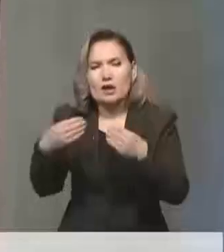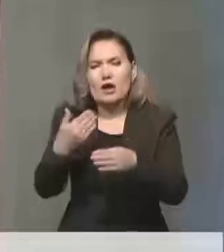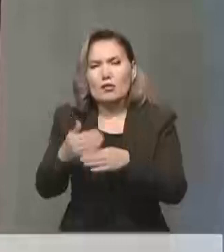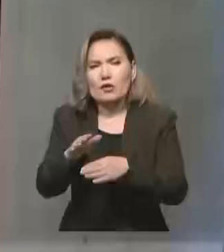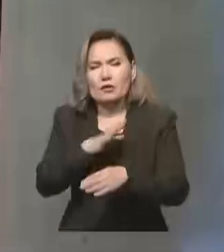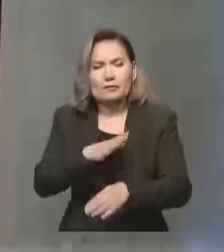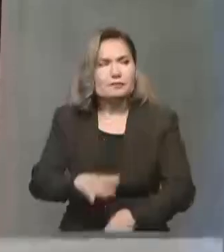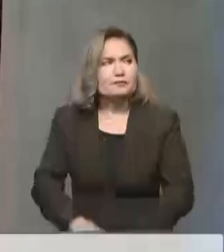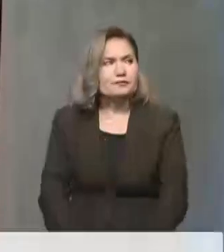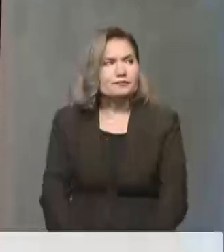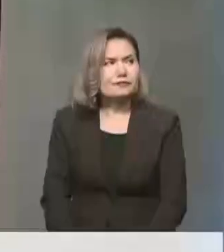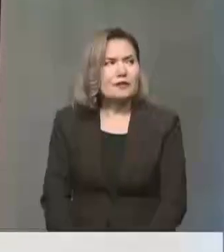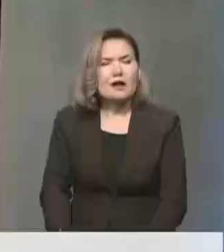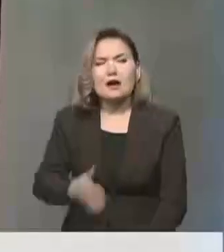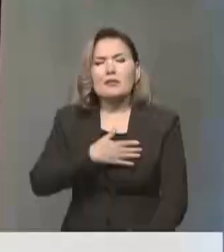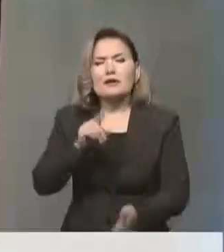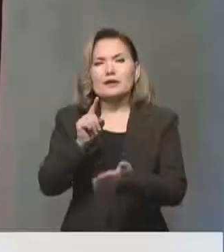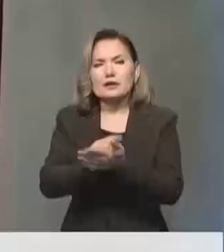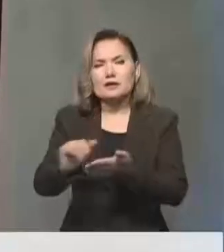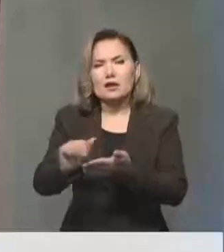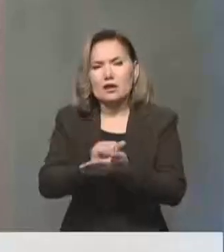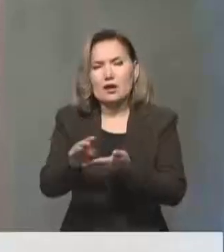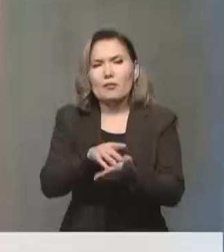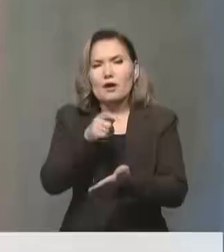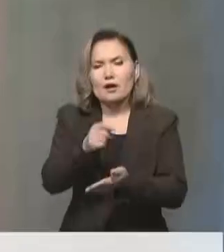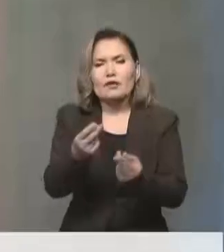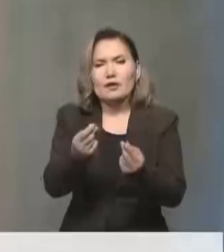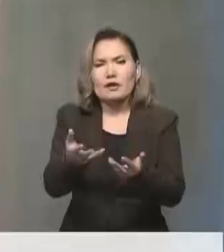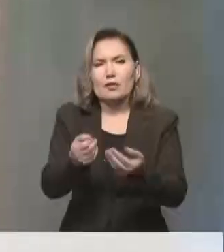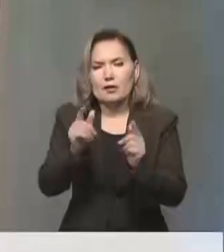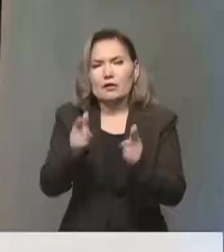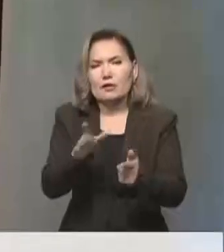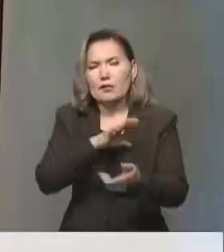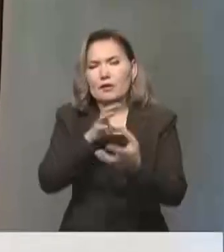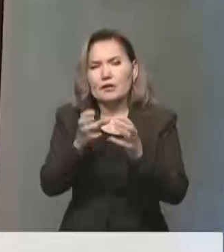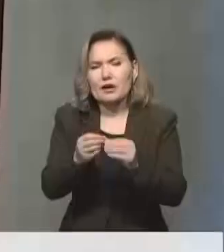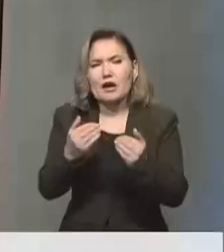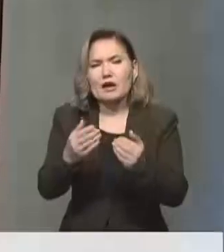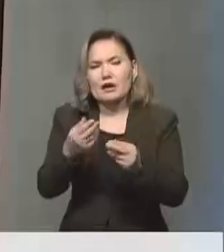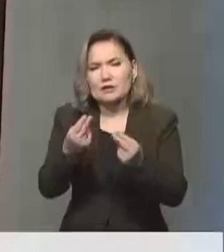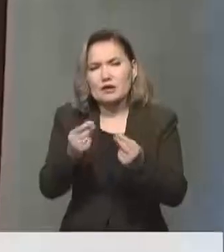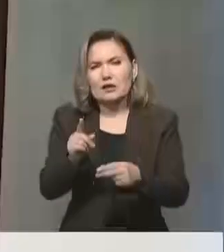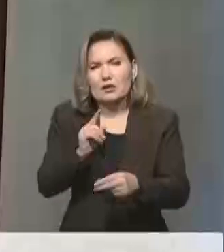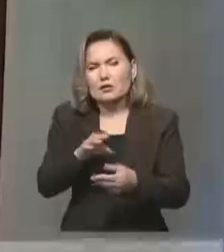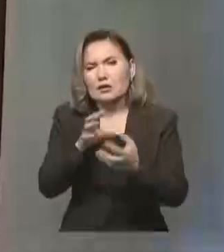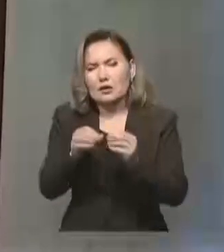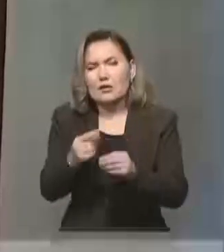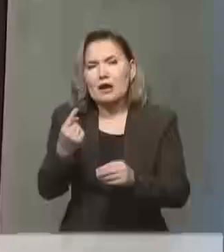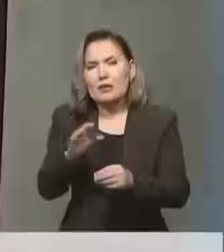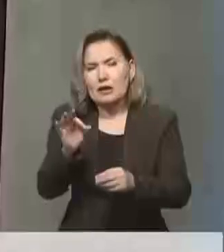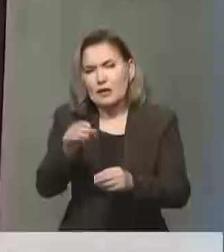Біз тиісті құжаттарды тапсырып, өтемақы алуға келісім беріп қойдық. Қазір қаражатты күтіп отырмыз. 1 қазанға дейін аударылуы